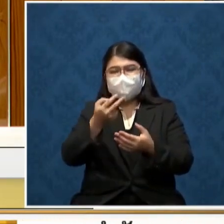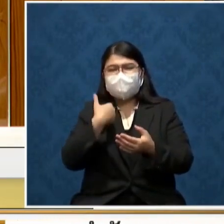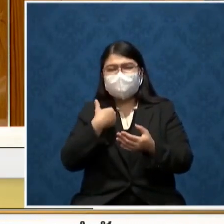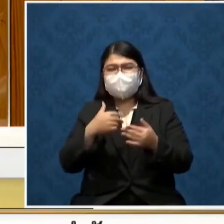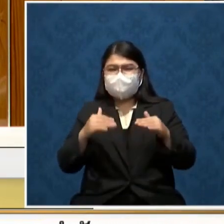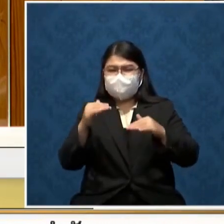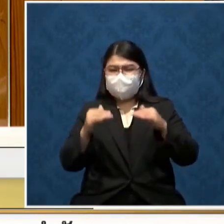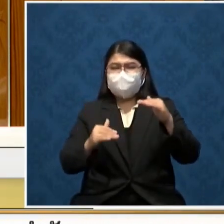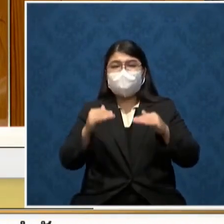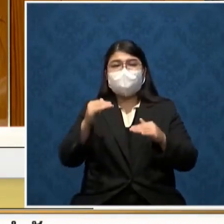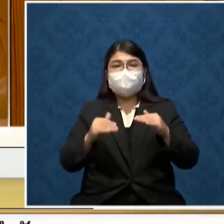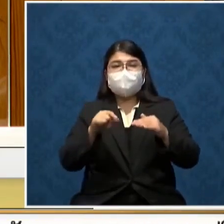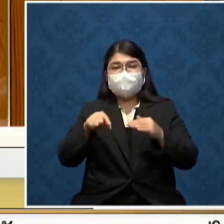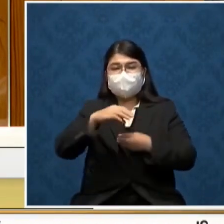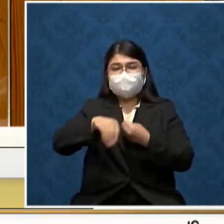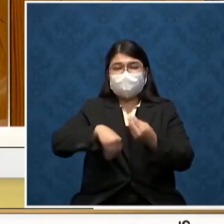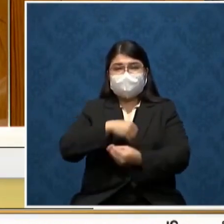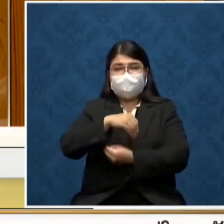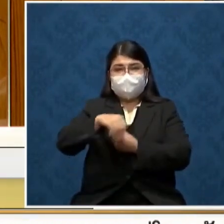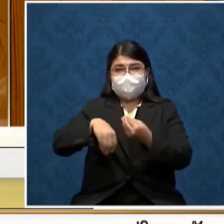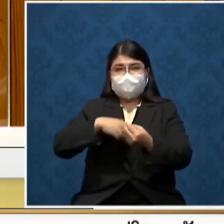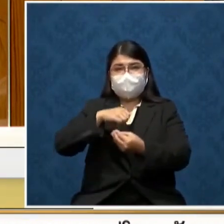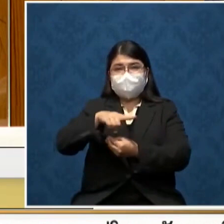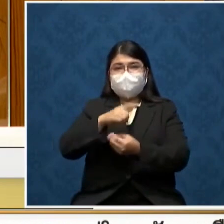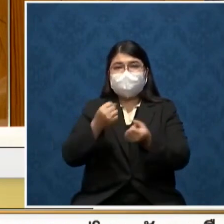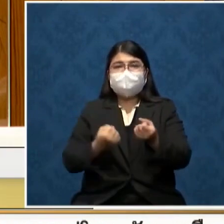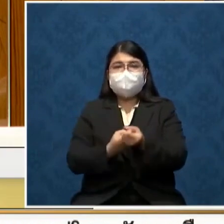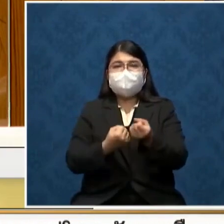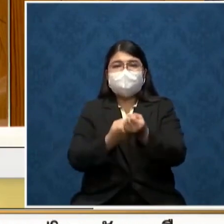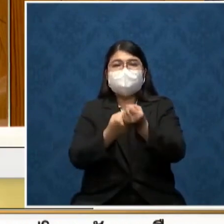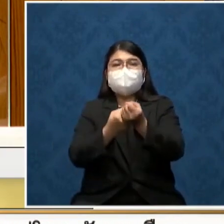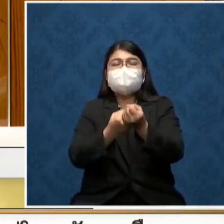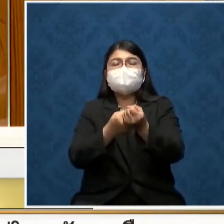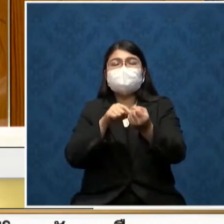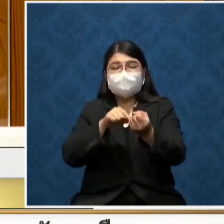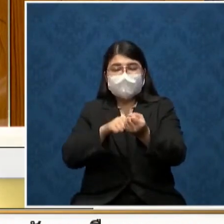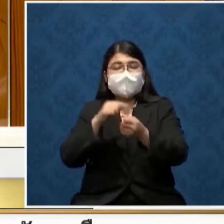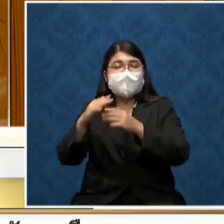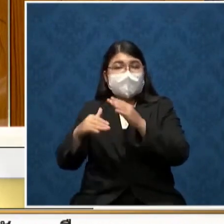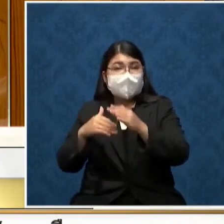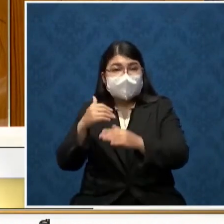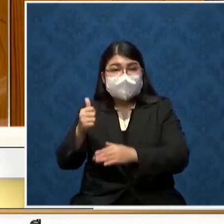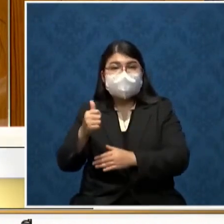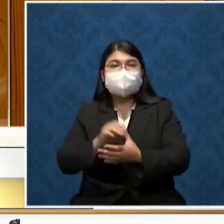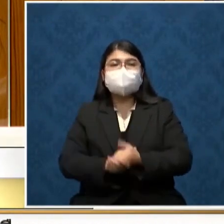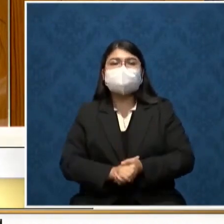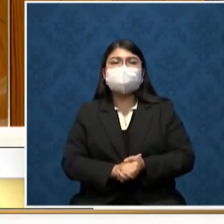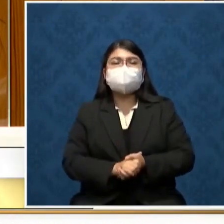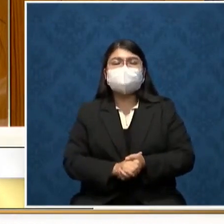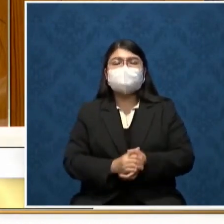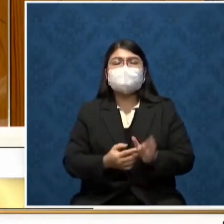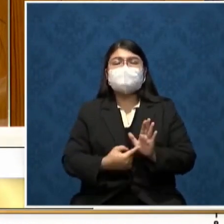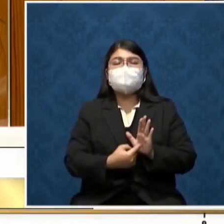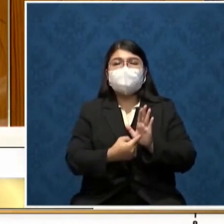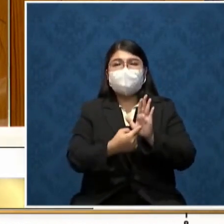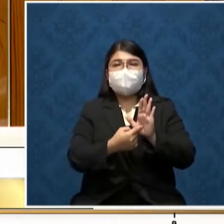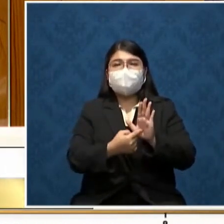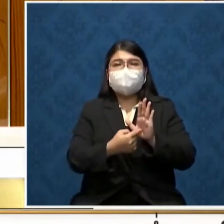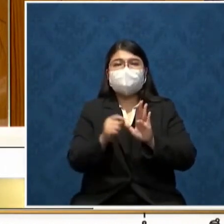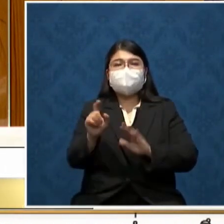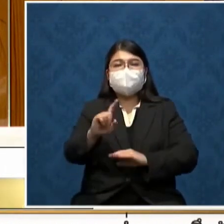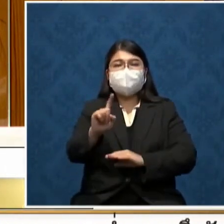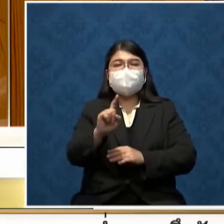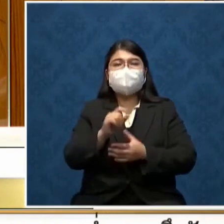กิจในปีนั้นๆนะครับให้เกิดประสิทธิภาพสูงสุดนะครับยกตัวอย่างเช่นนะ